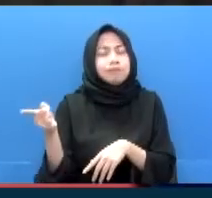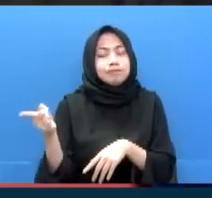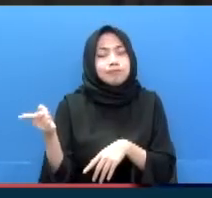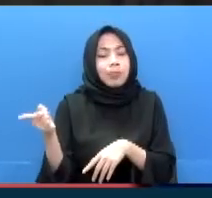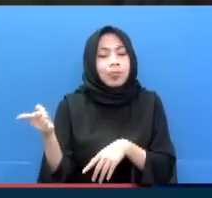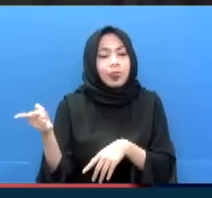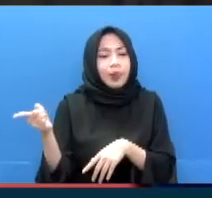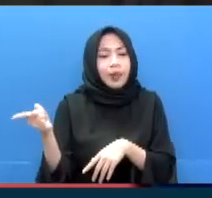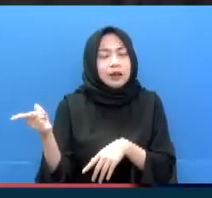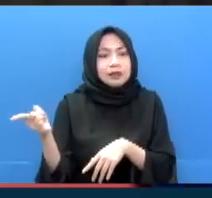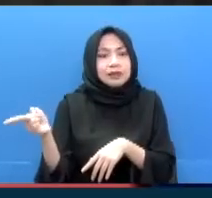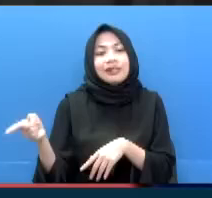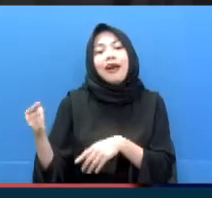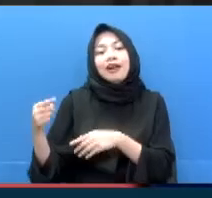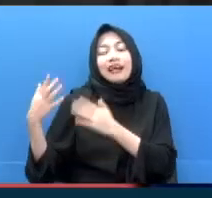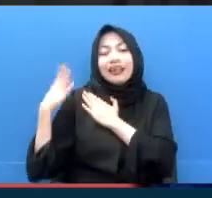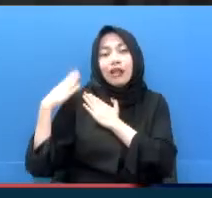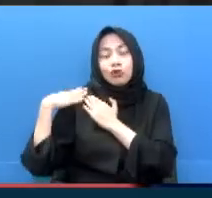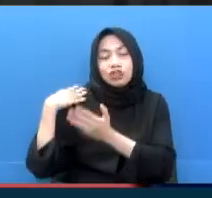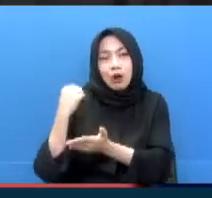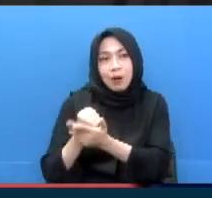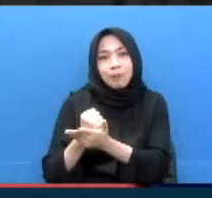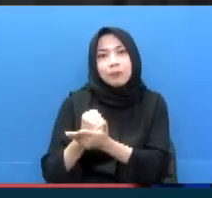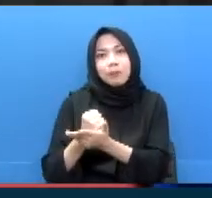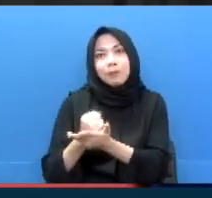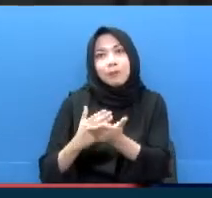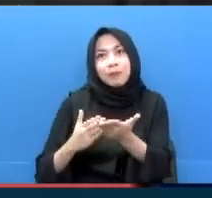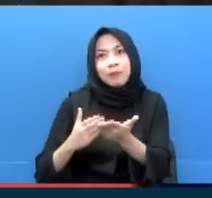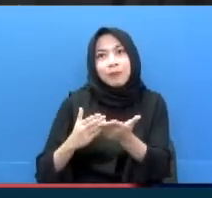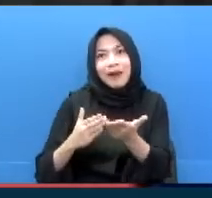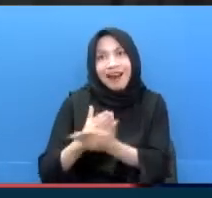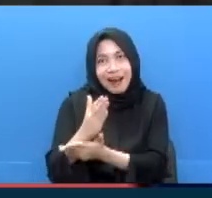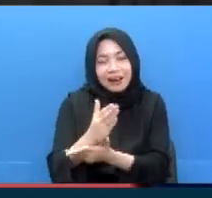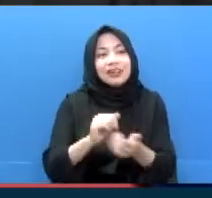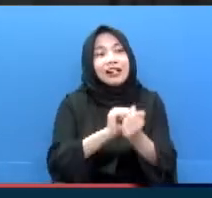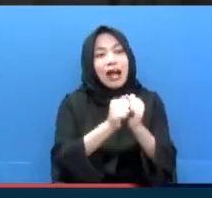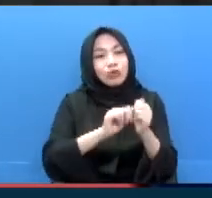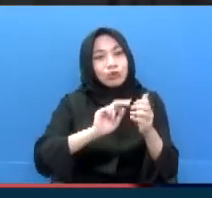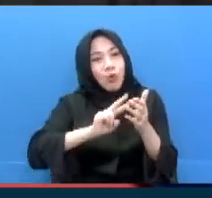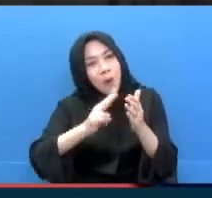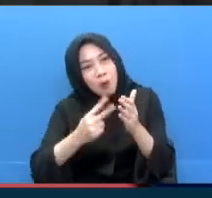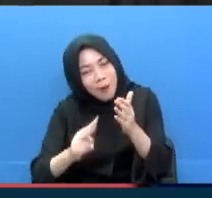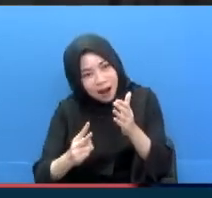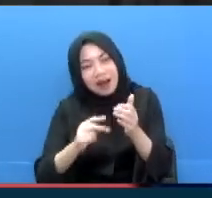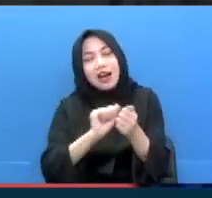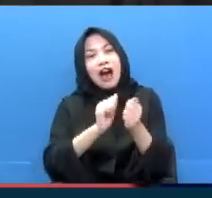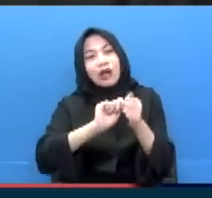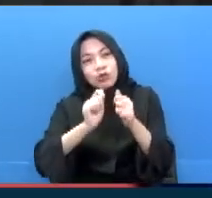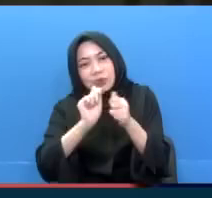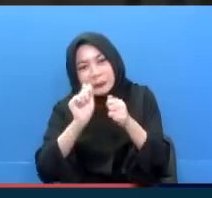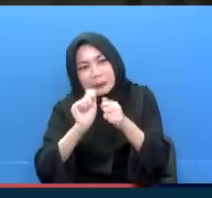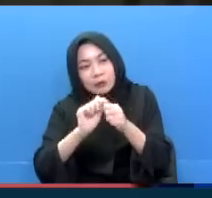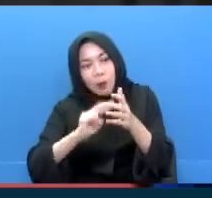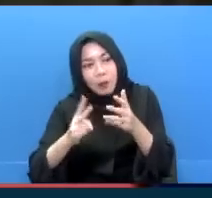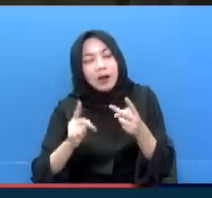apa tuh namanya wewenangan eh terhadap rekayasa kasus ini yang kedua adalah terkait keterangan